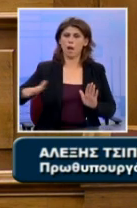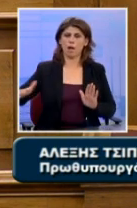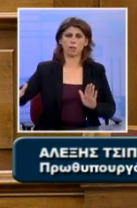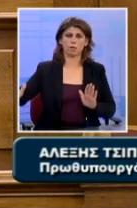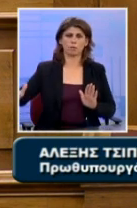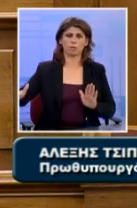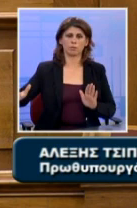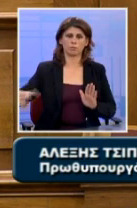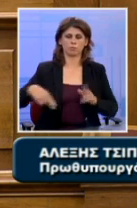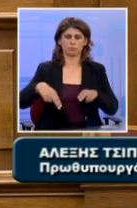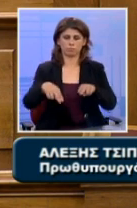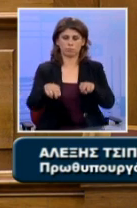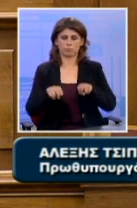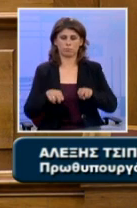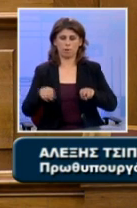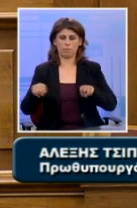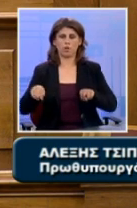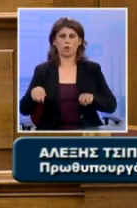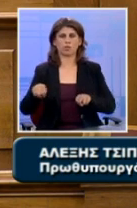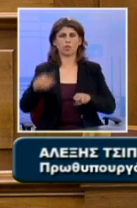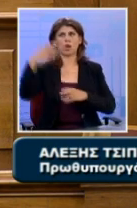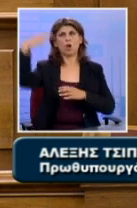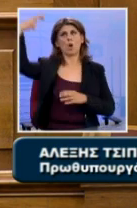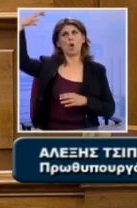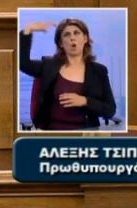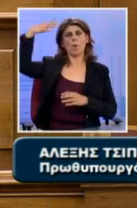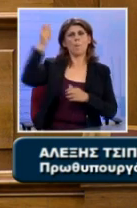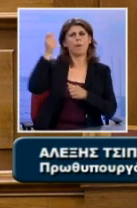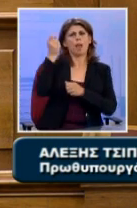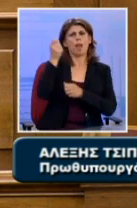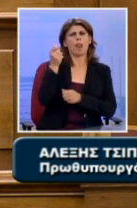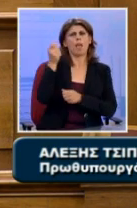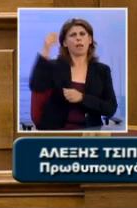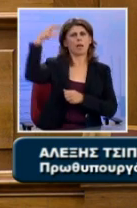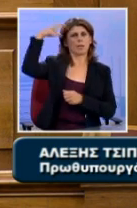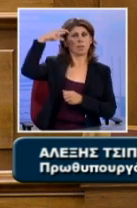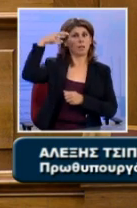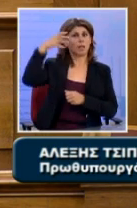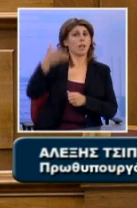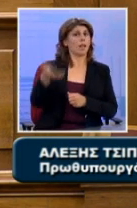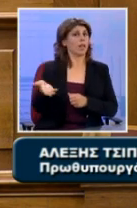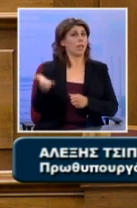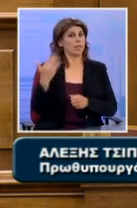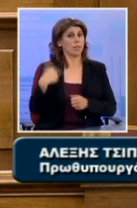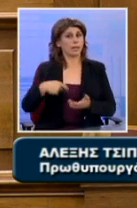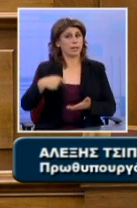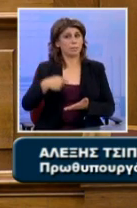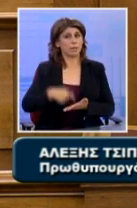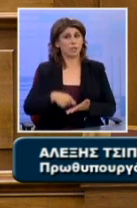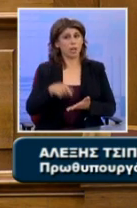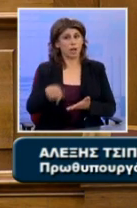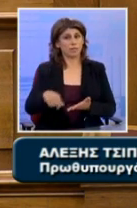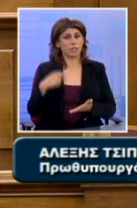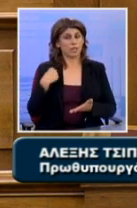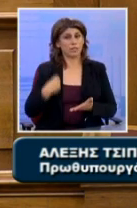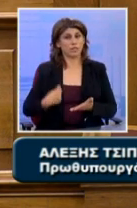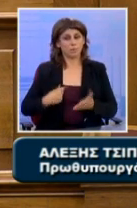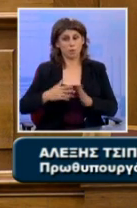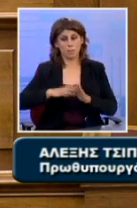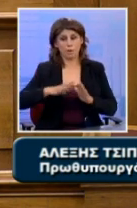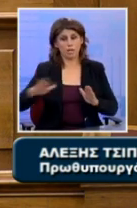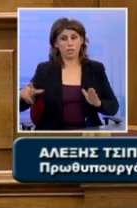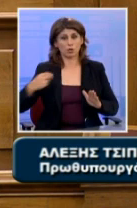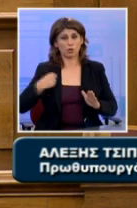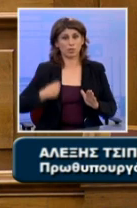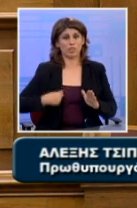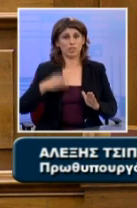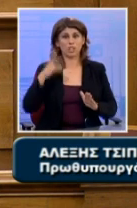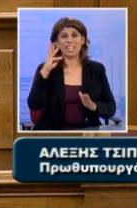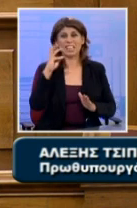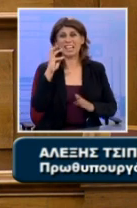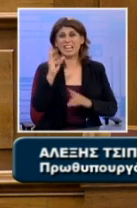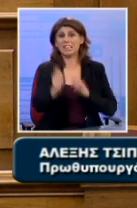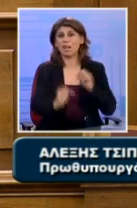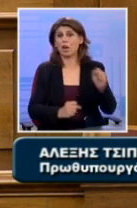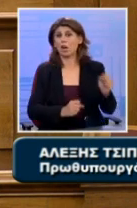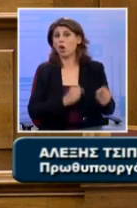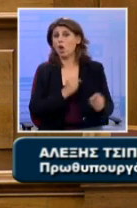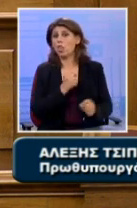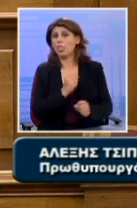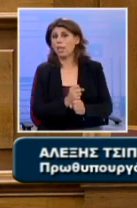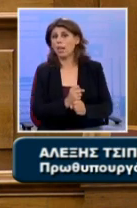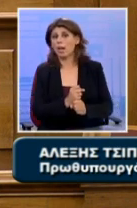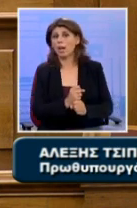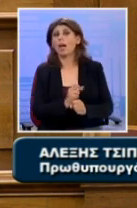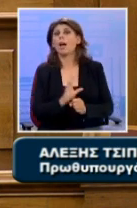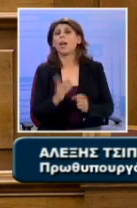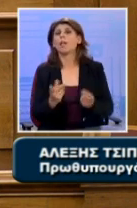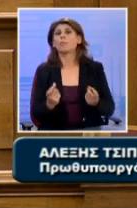και βάζει ξαπλώστρες και ομπρέλες και δεν έχει πληρώσει αυτή τη δημόσια παραλία στο Δήμο για 30 χρόνια,